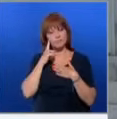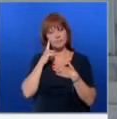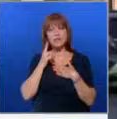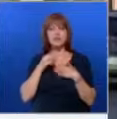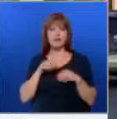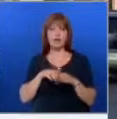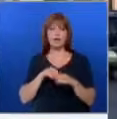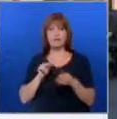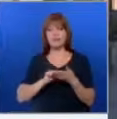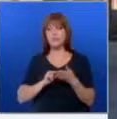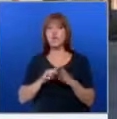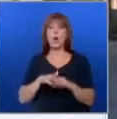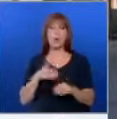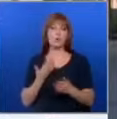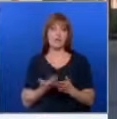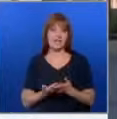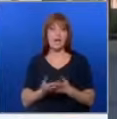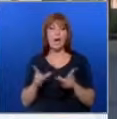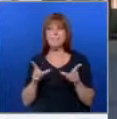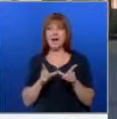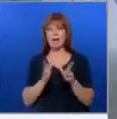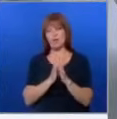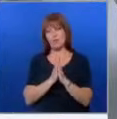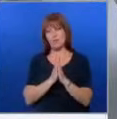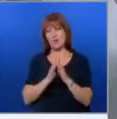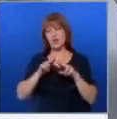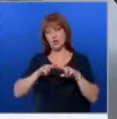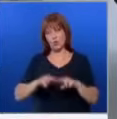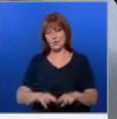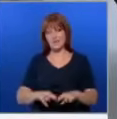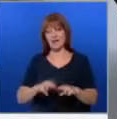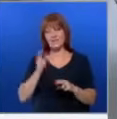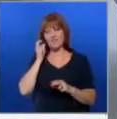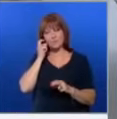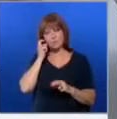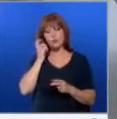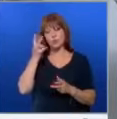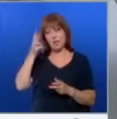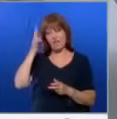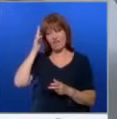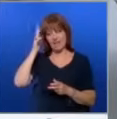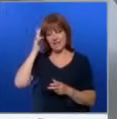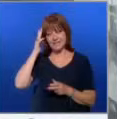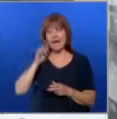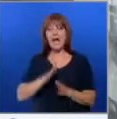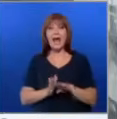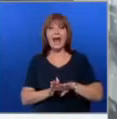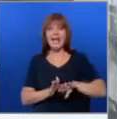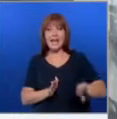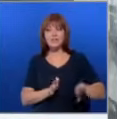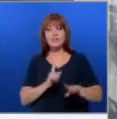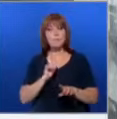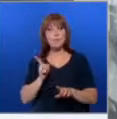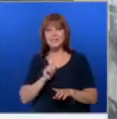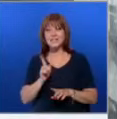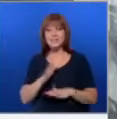оставка. Но президентът Макрон го помоли да остане в името на стабилността на държавата. Левите може да се окажат